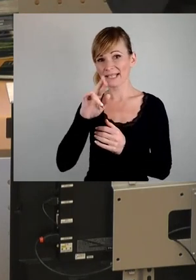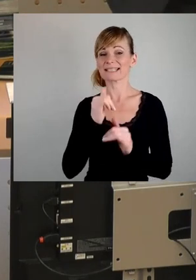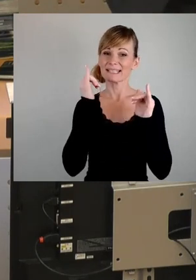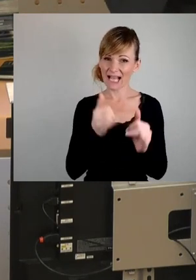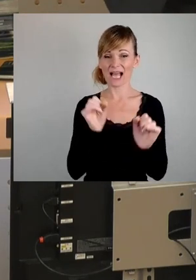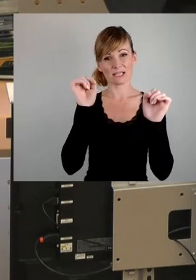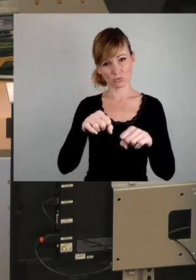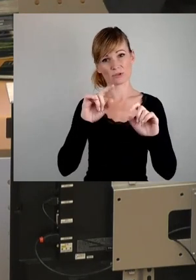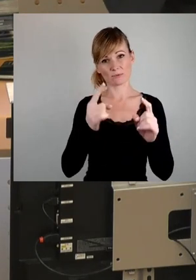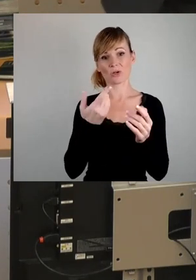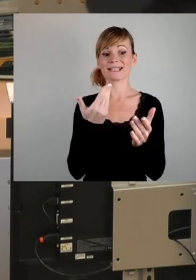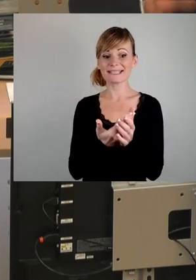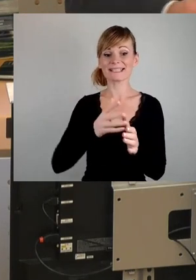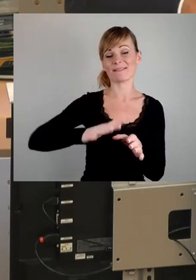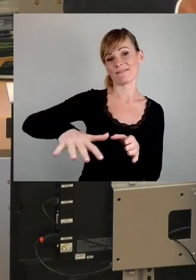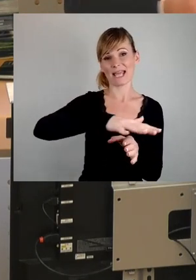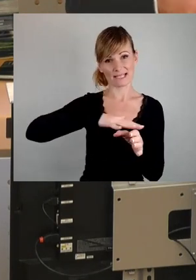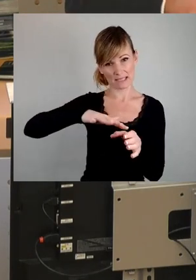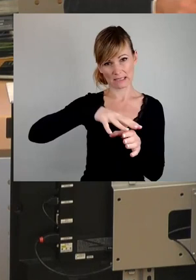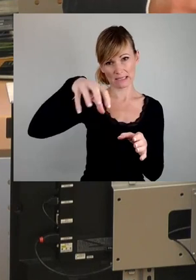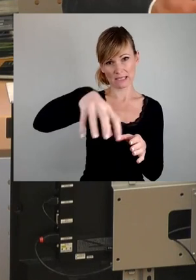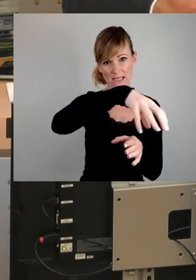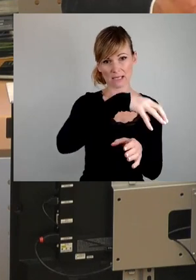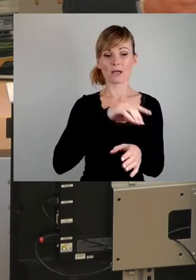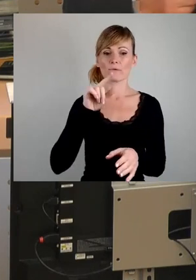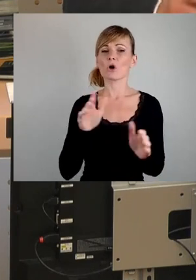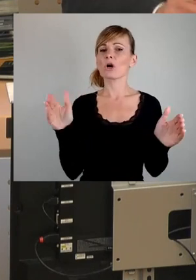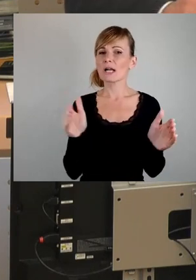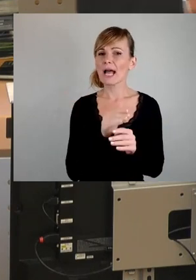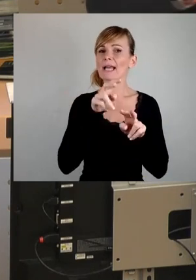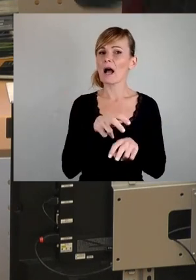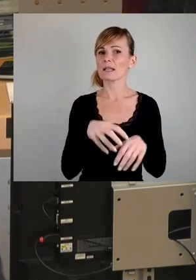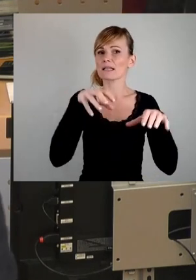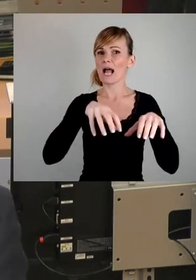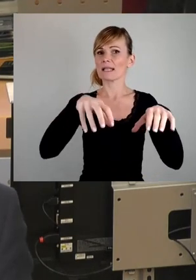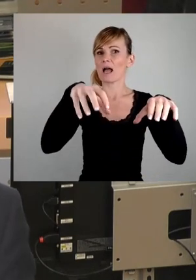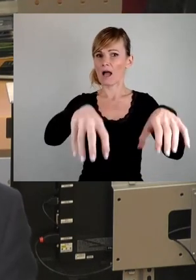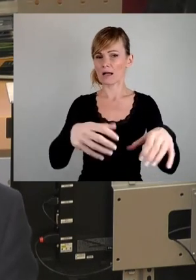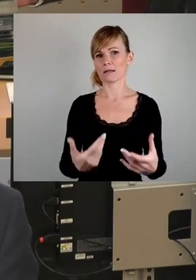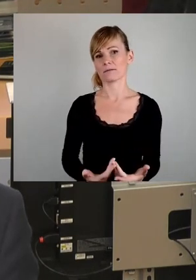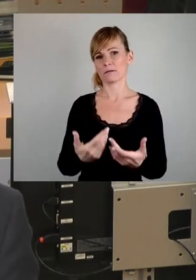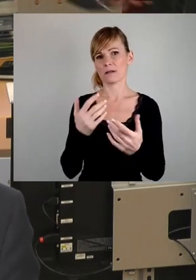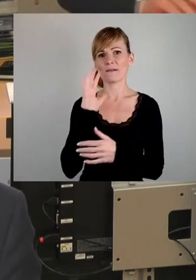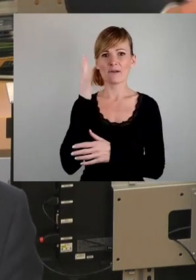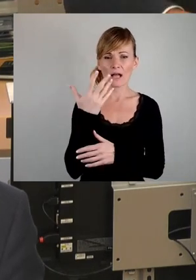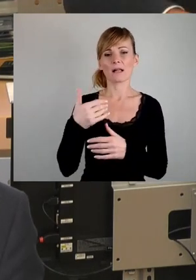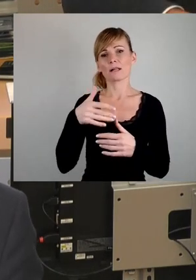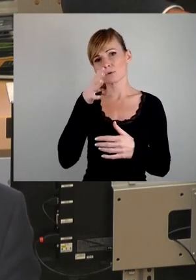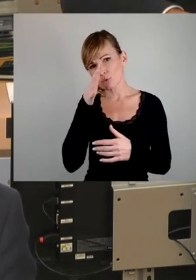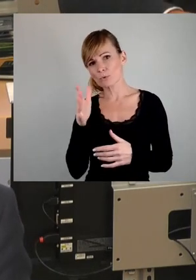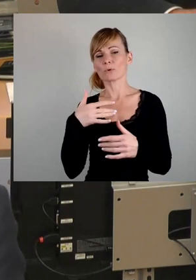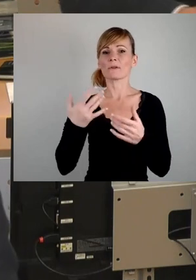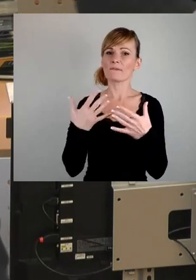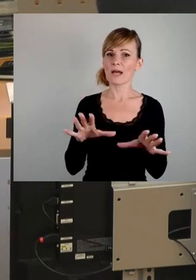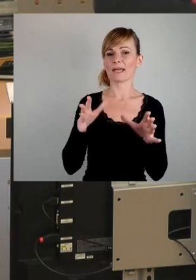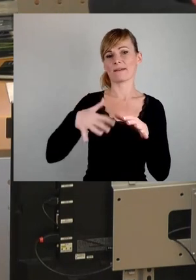um Flächen für eine Kleingartenanlage, Wegflächen sowie bewaldete Grün- und Freiflächen, zu dem der